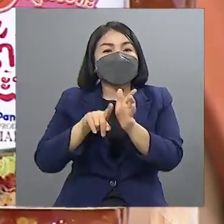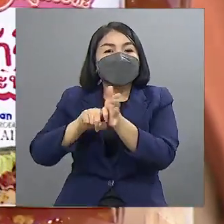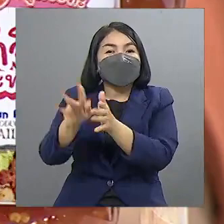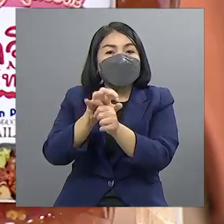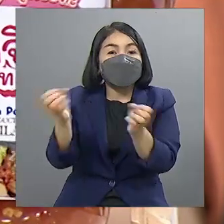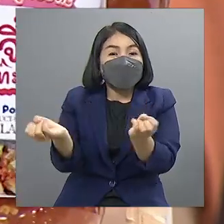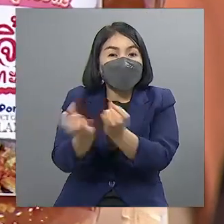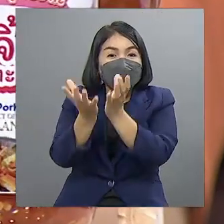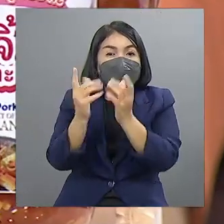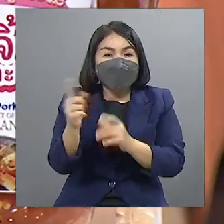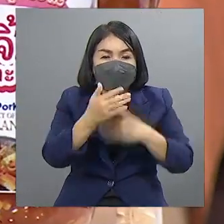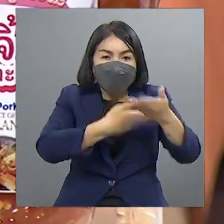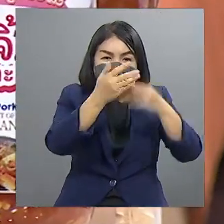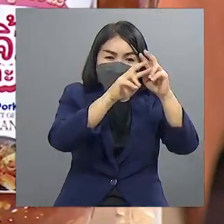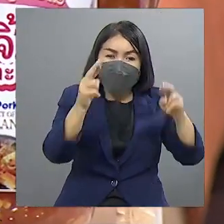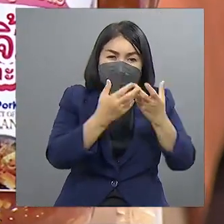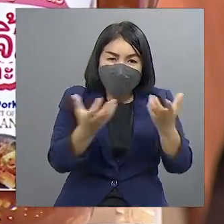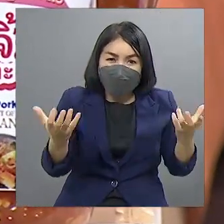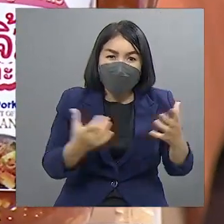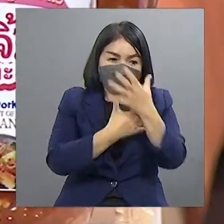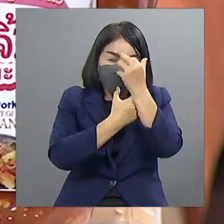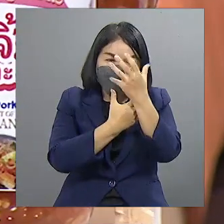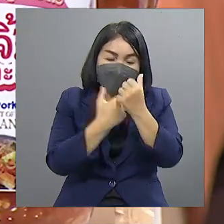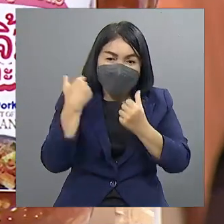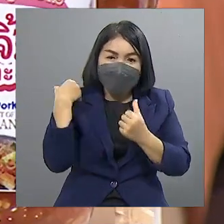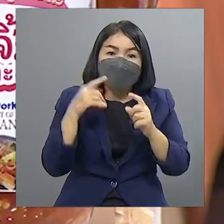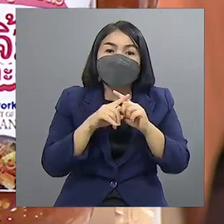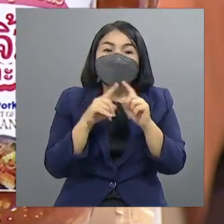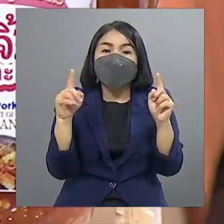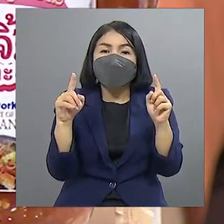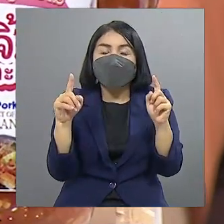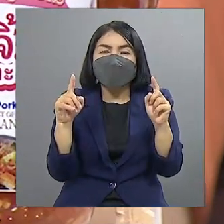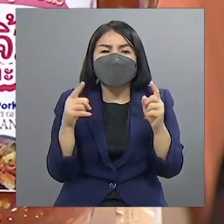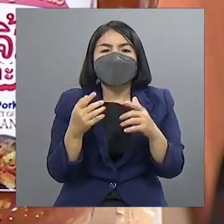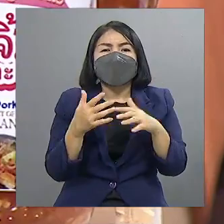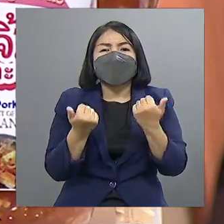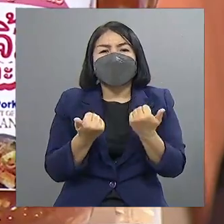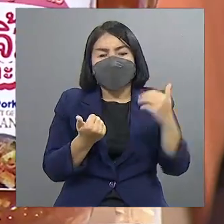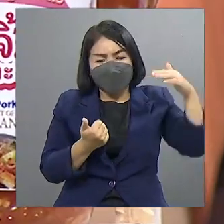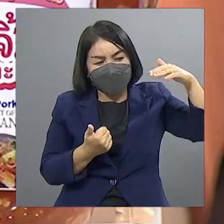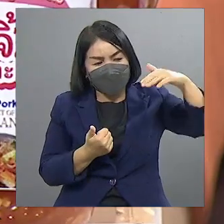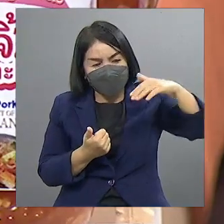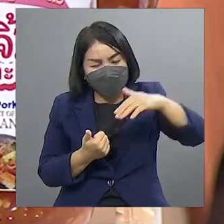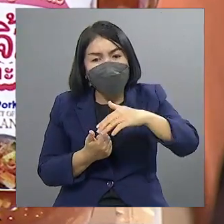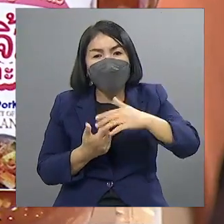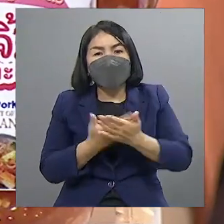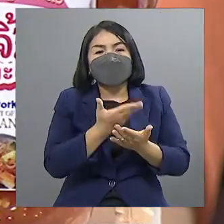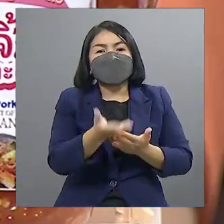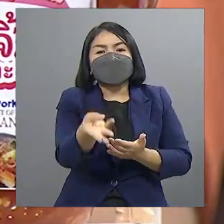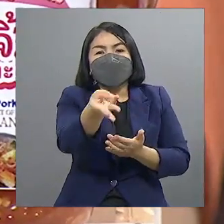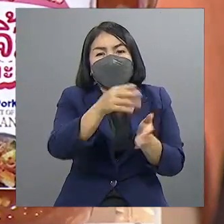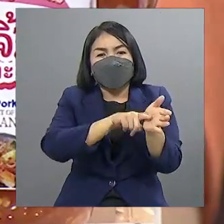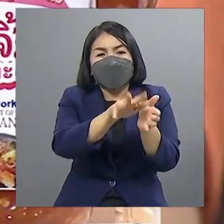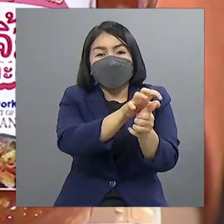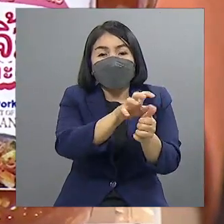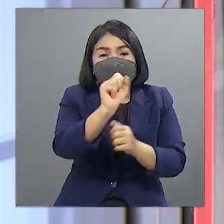รกิจประเภทนี้เนี่ยได้รับความนิยมแต่ก็ไม่นิยมมากพอเพราะโควิด19นั้นก็ทำให้การจับจ่ายใช้สอยนั้นเป็นไปได้ยากวันนี้ครับอยากจ